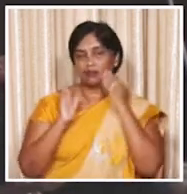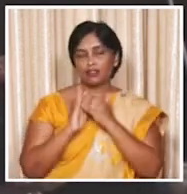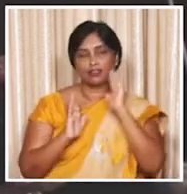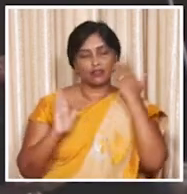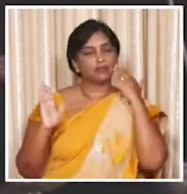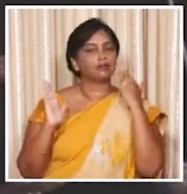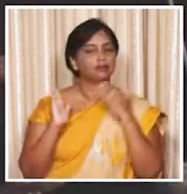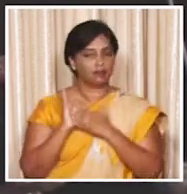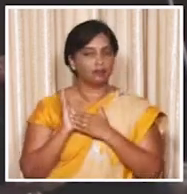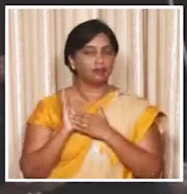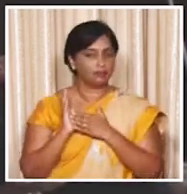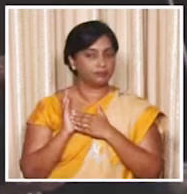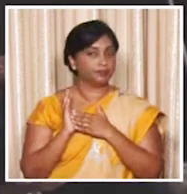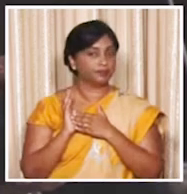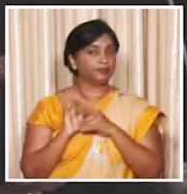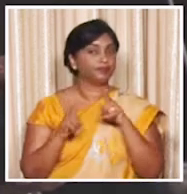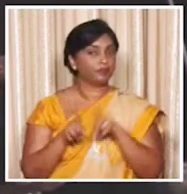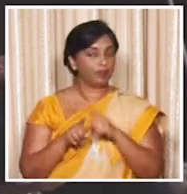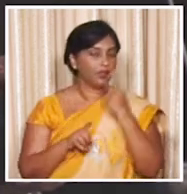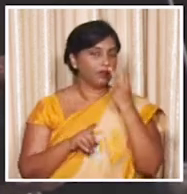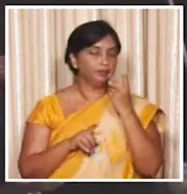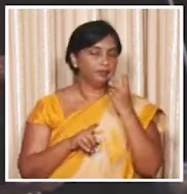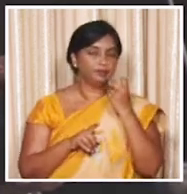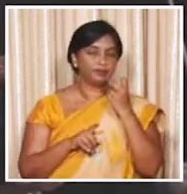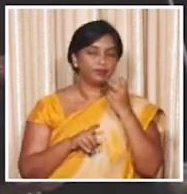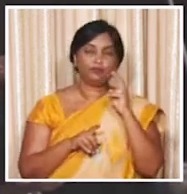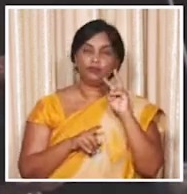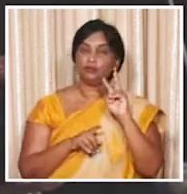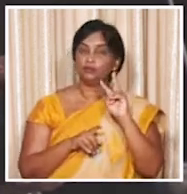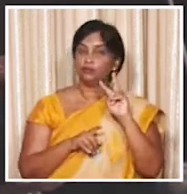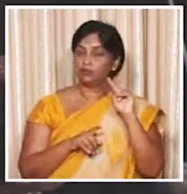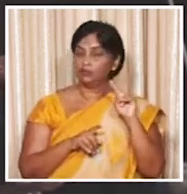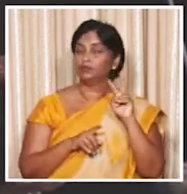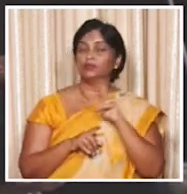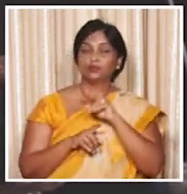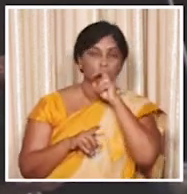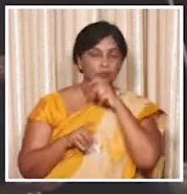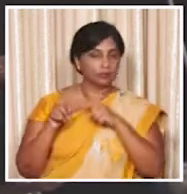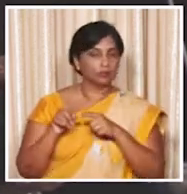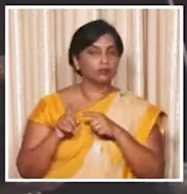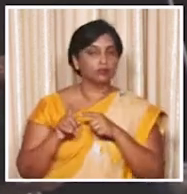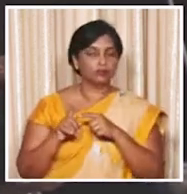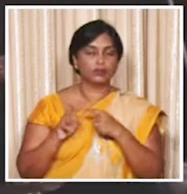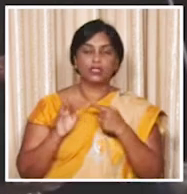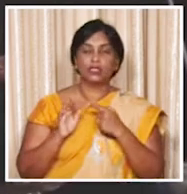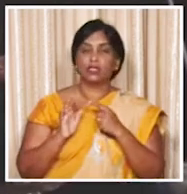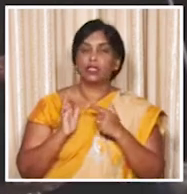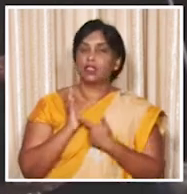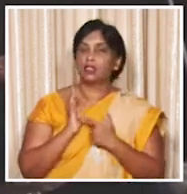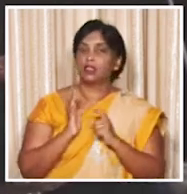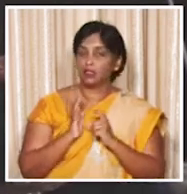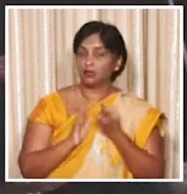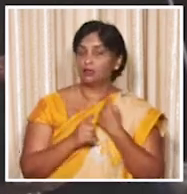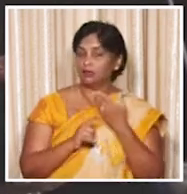அடிப்படையில் 2019-2020 கல்வியாண்டில் கிளிநொச்சி மாவட்டத்திலிருந்து டி டெக்னாலஜி அண்ட் வேல்யூ அடிஷன் கற்கனறிக்கு தகுதி பெற்று